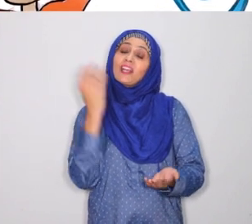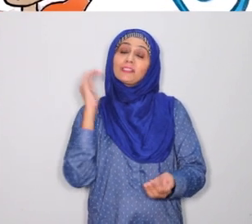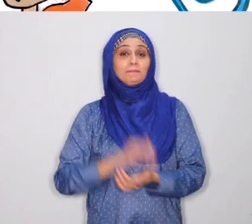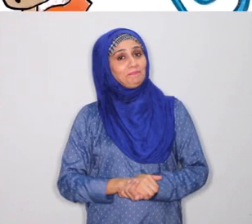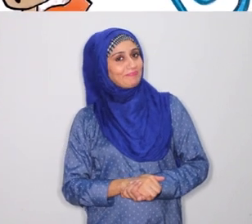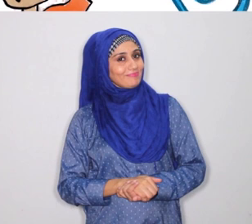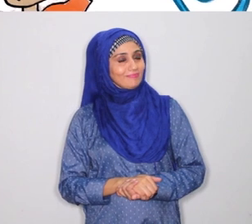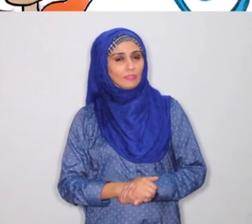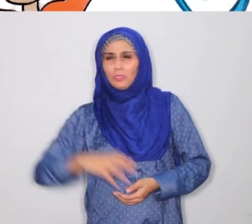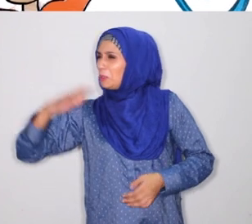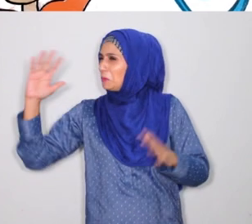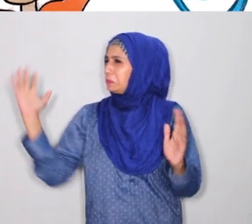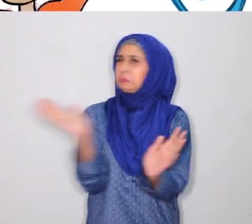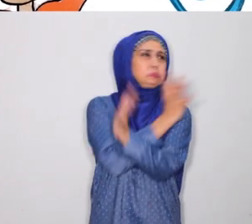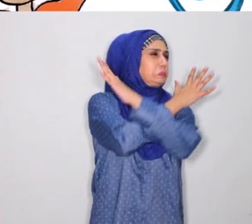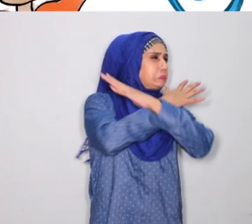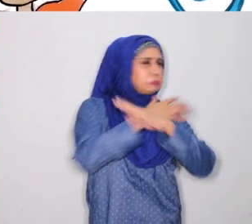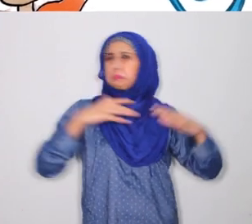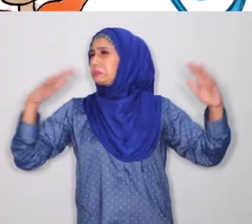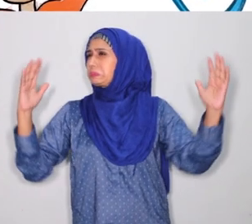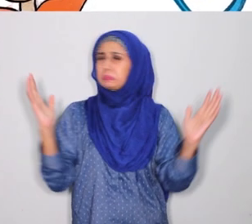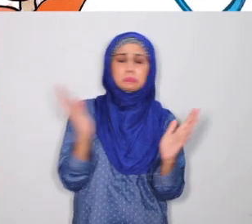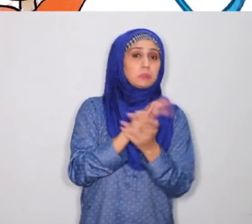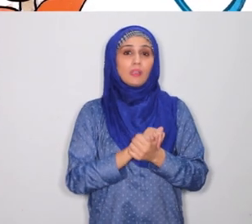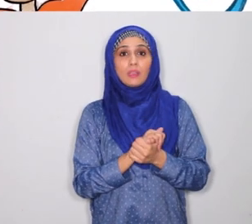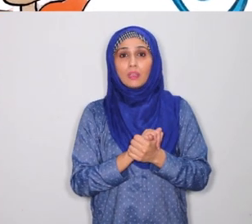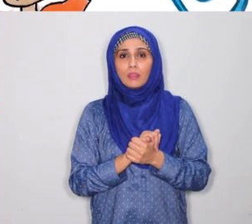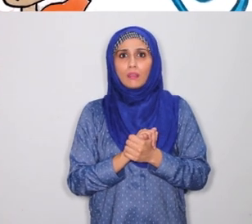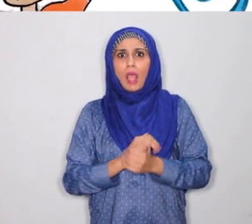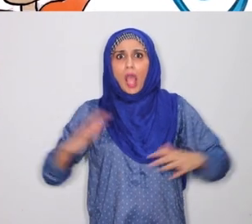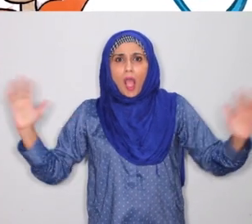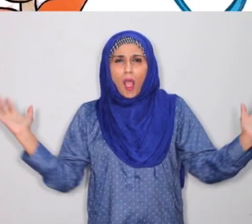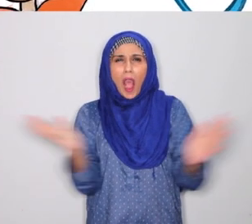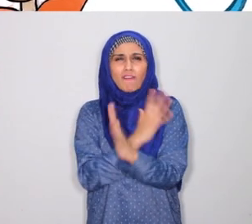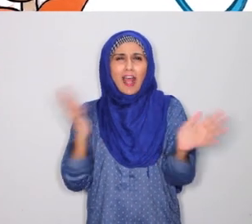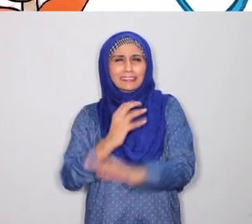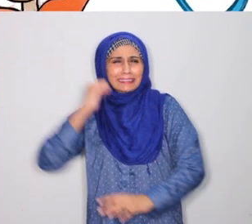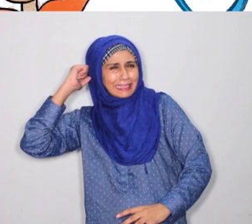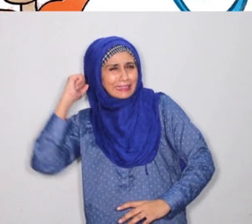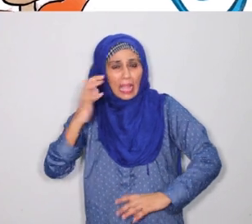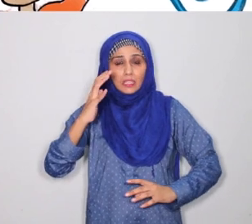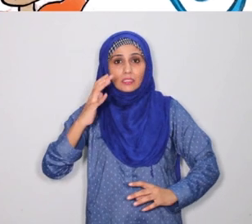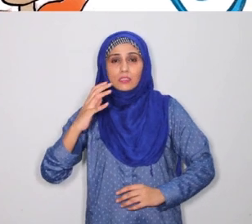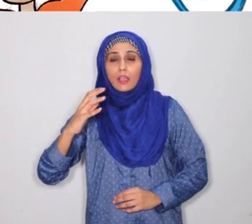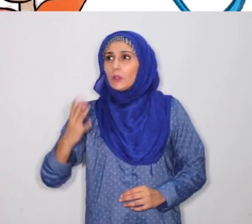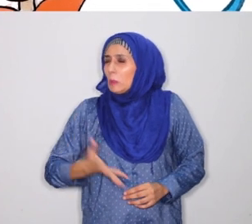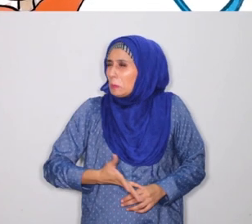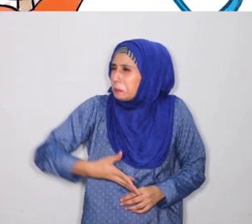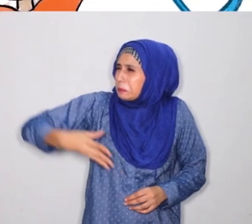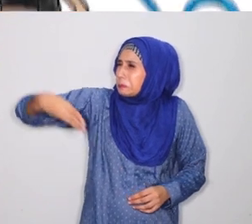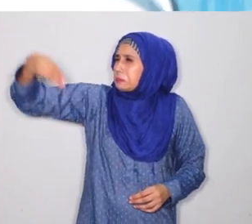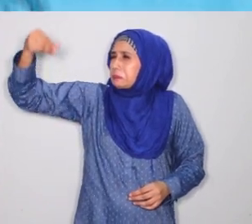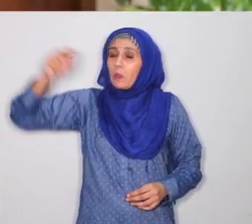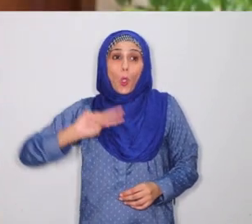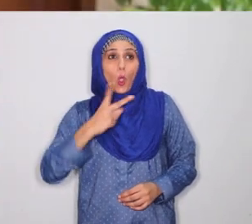शाएं शाएं करके ऐसी तेज हवा चली कि कहीं पर धूल उड़ने लगी और किसी की टोपी दूर जा